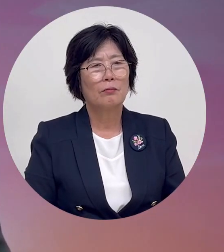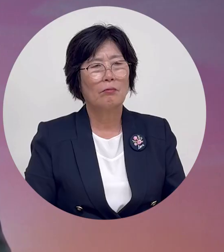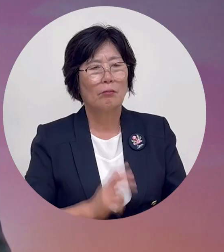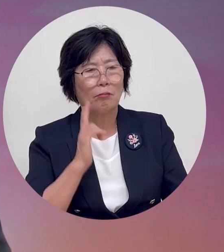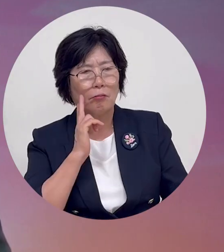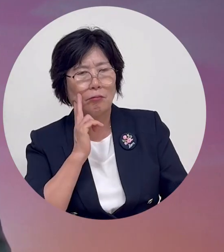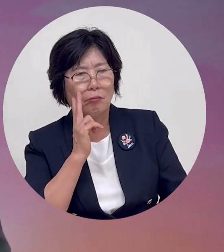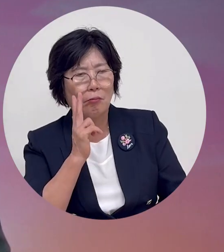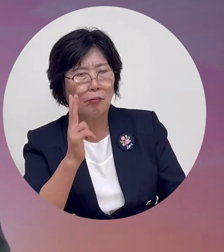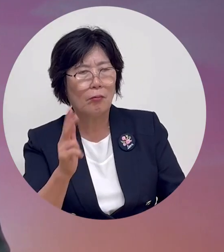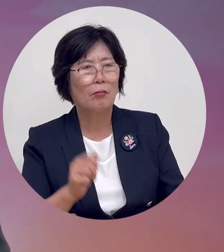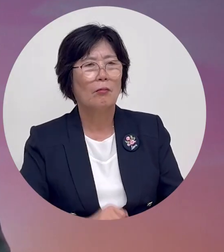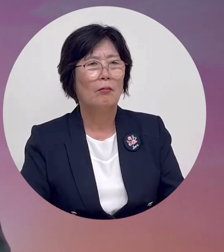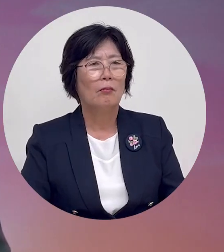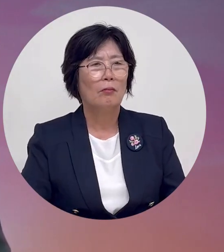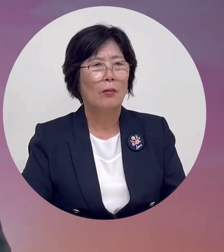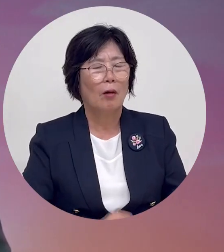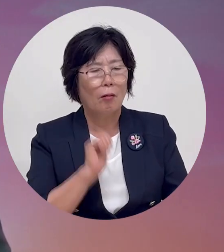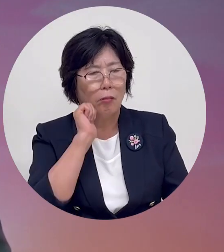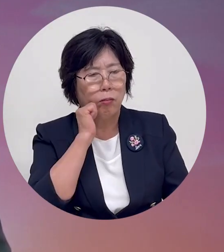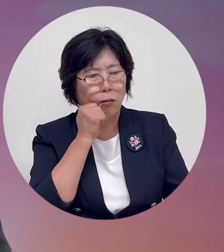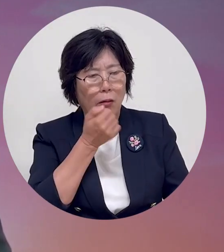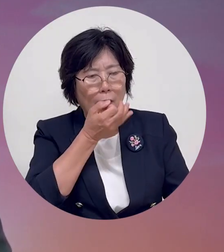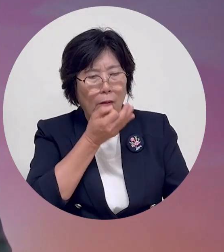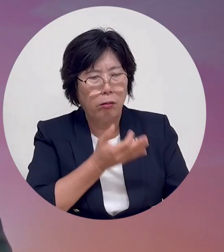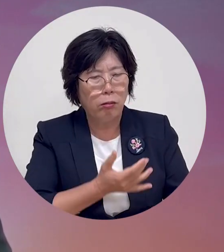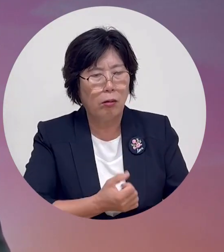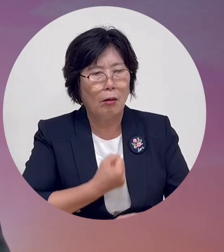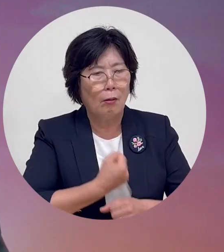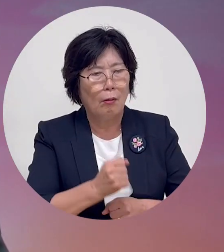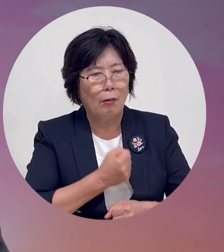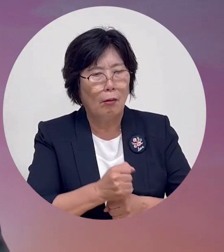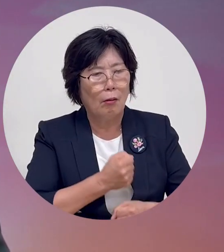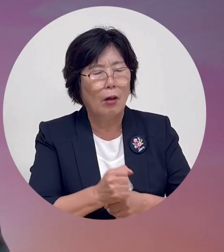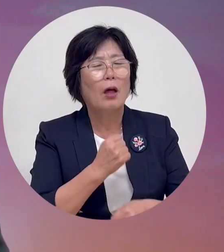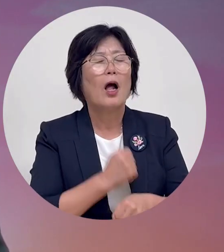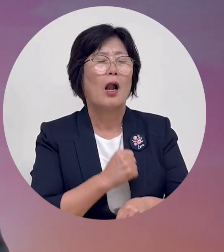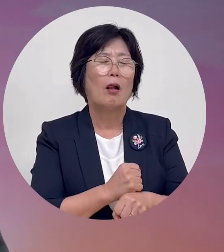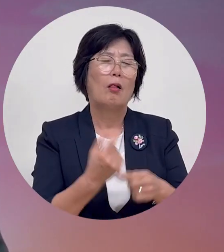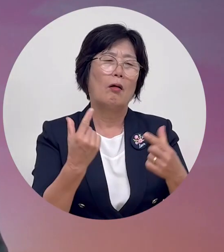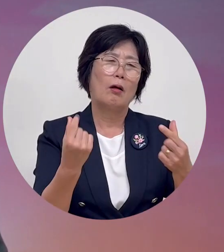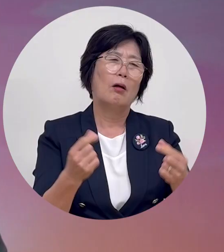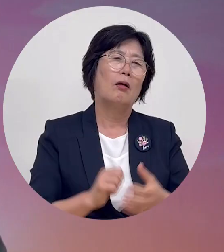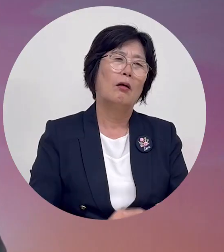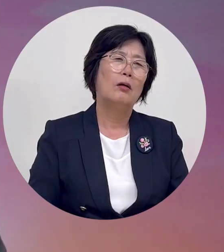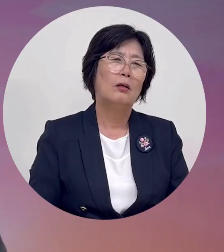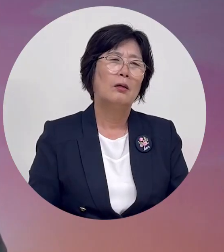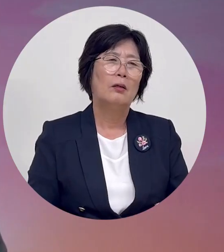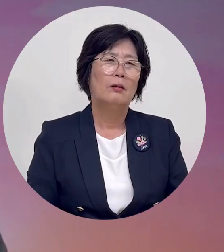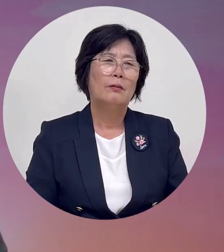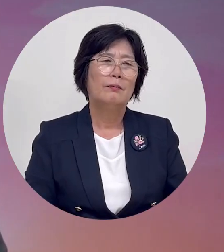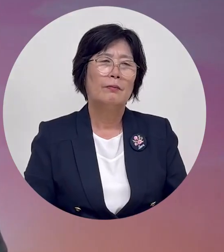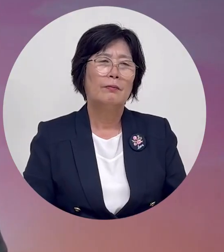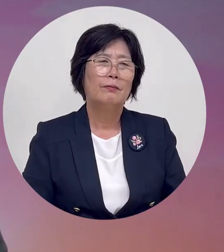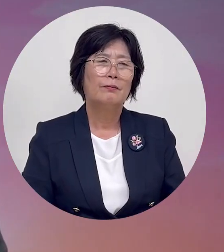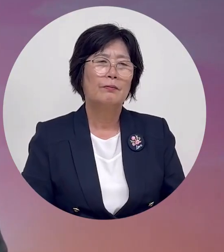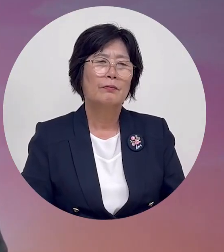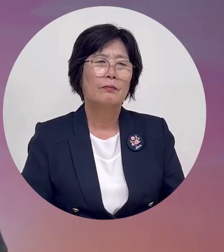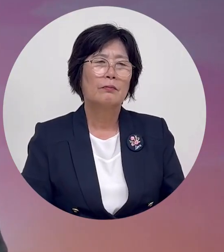굉장히 어려워하고 힘들어 하겠죠. 그렇죠? 예.